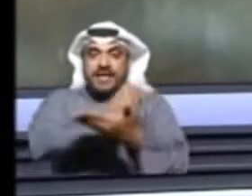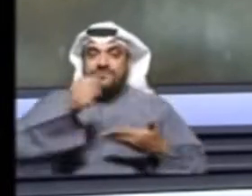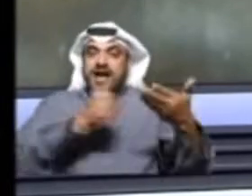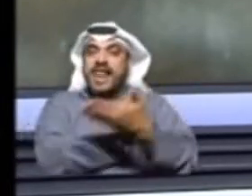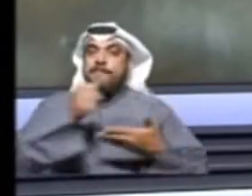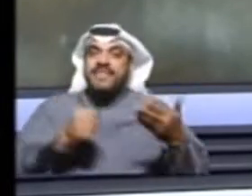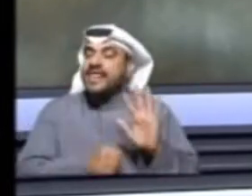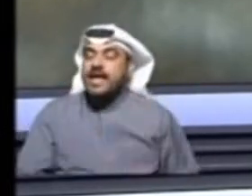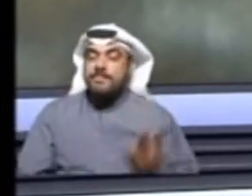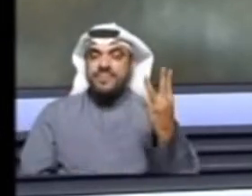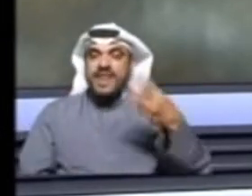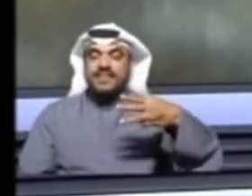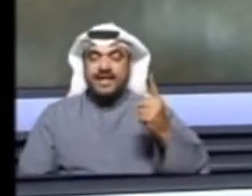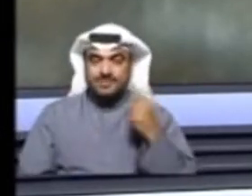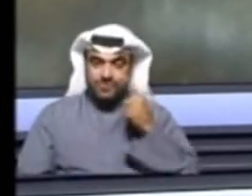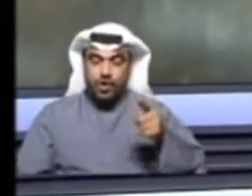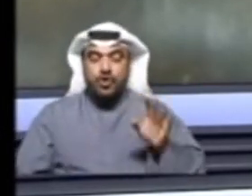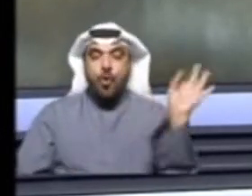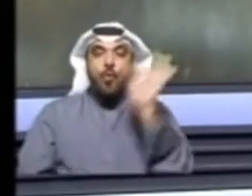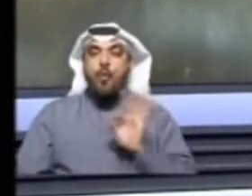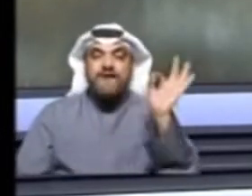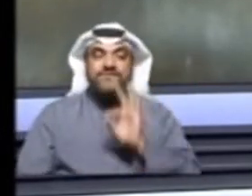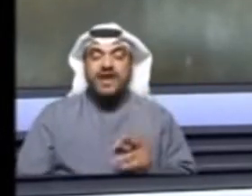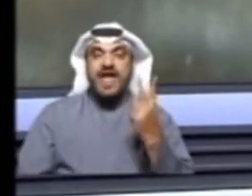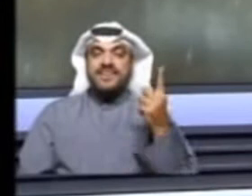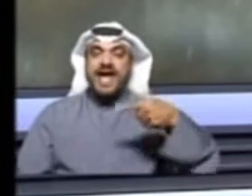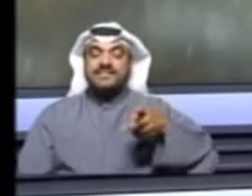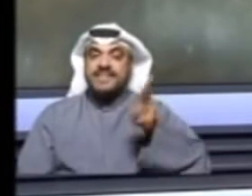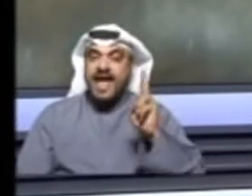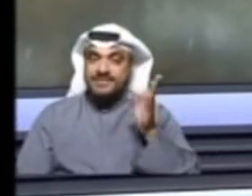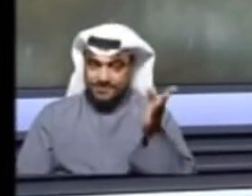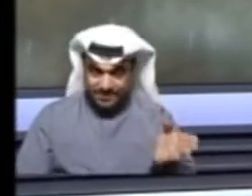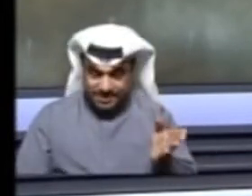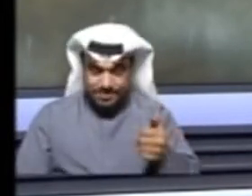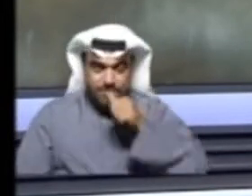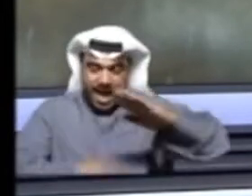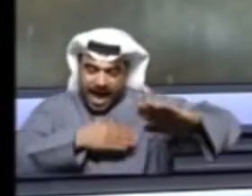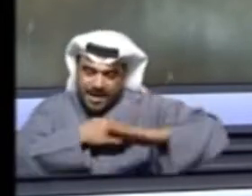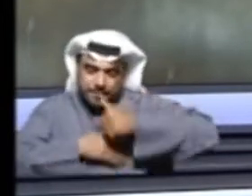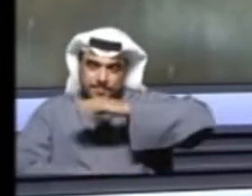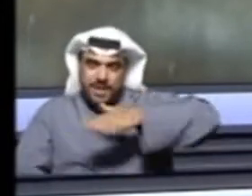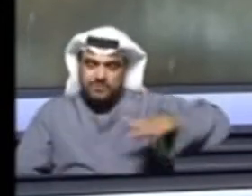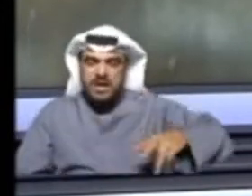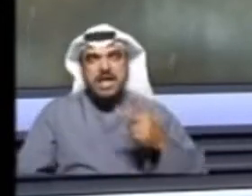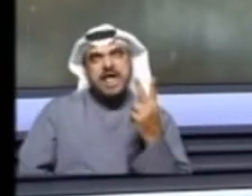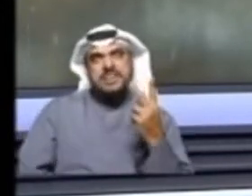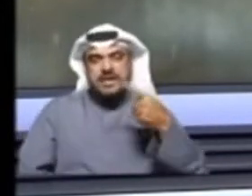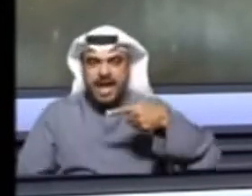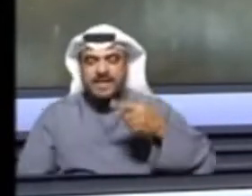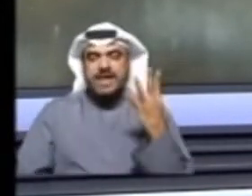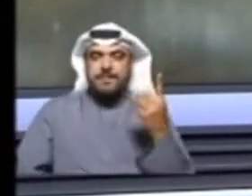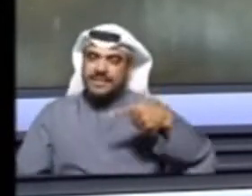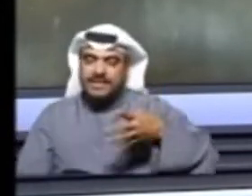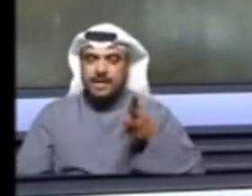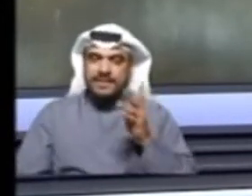13، كذلك في جنوبا في مزارع الوفرة 12 درجة مئوية، المناطق الساحلية بشكل عام متفاوتة ما بين 12 إلى 14